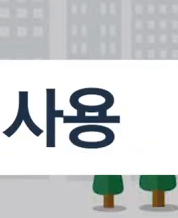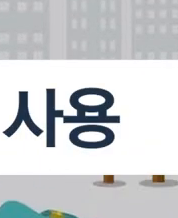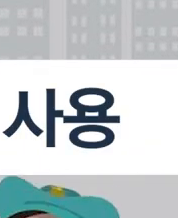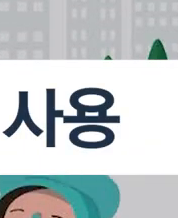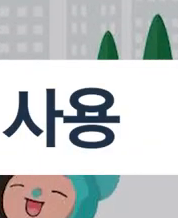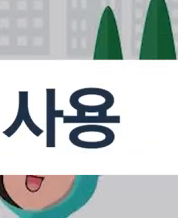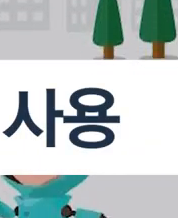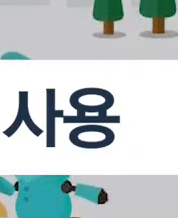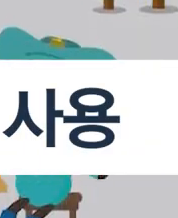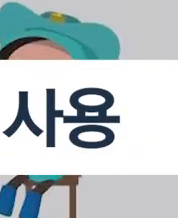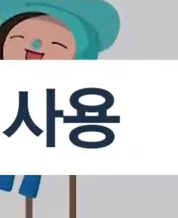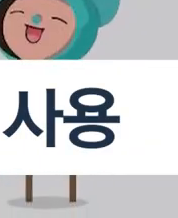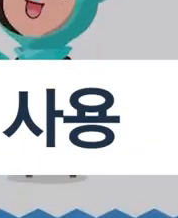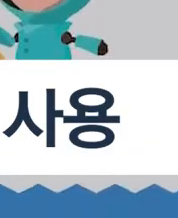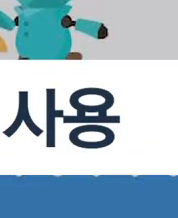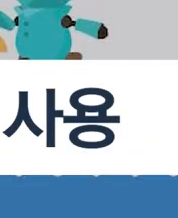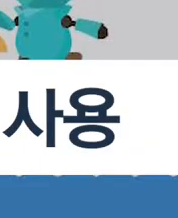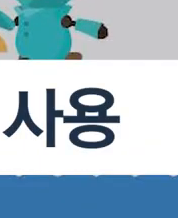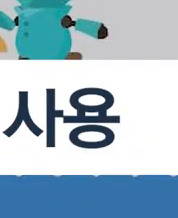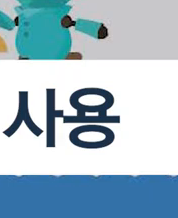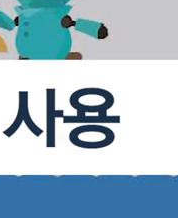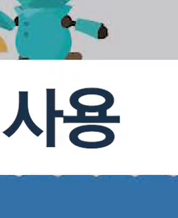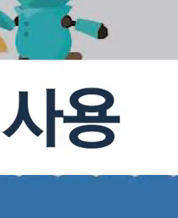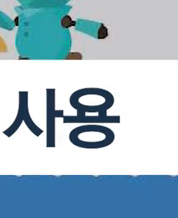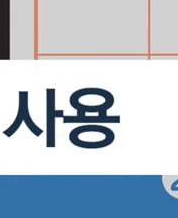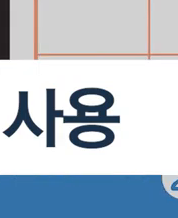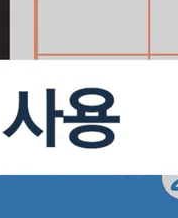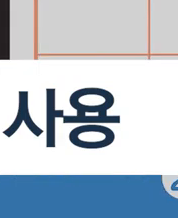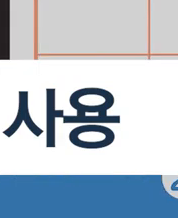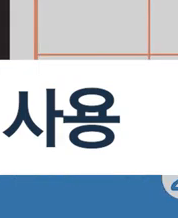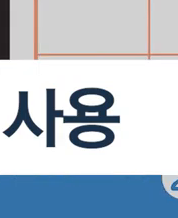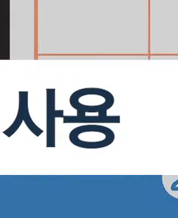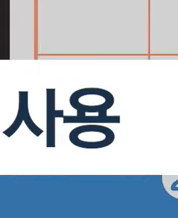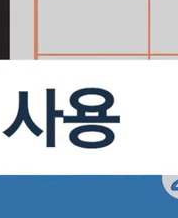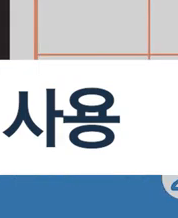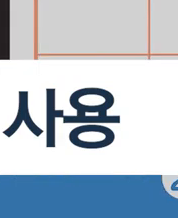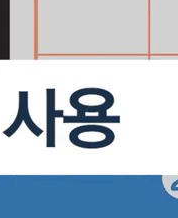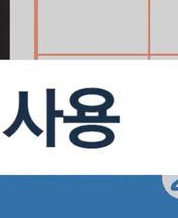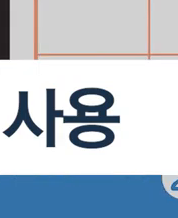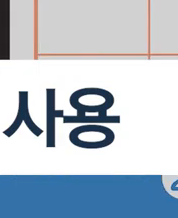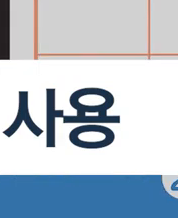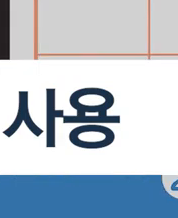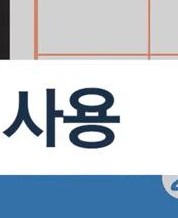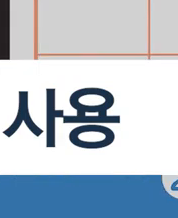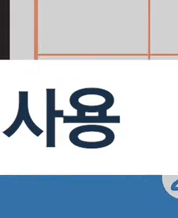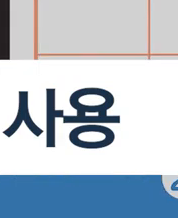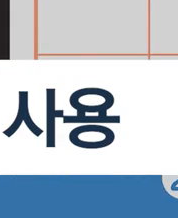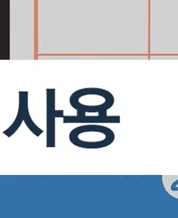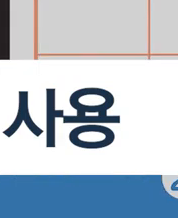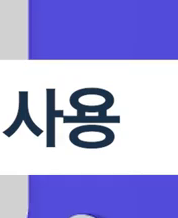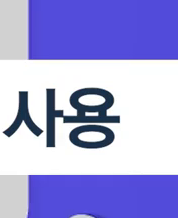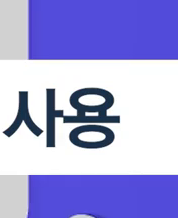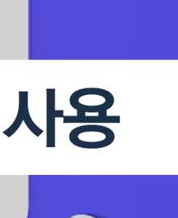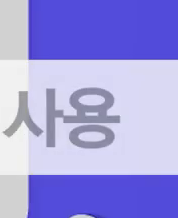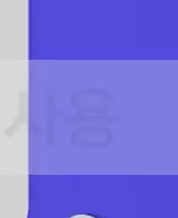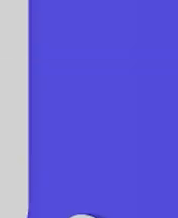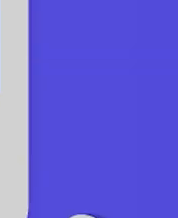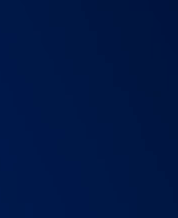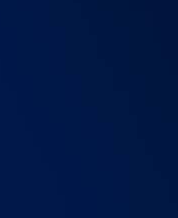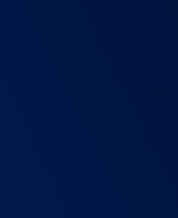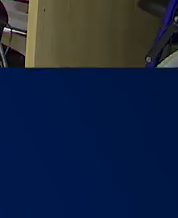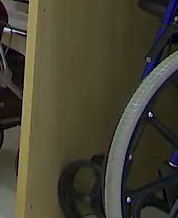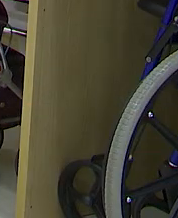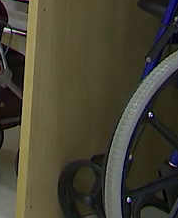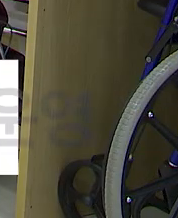코로나19 방역 지침에 따라 수기명부를 작성할 때 앞으로는 개인정보 유출로부터 안전한 개인 안심번호를 사용할 수 있습니다.